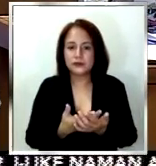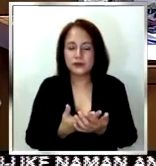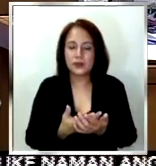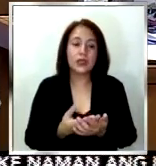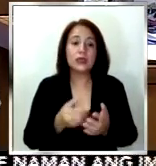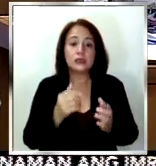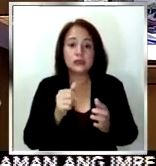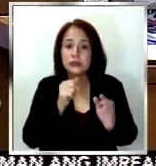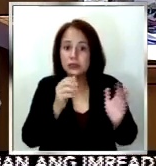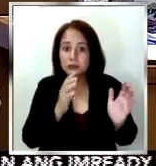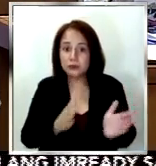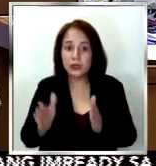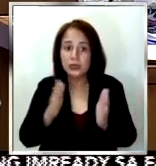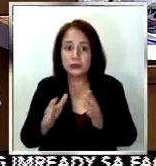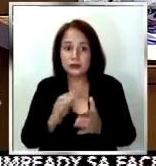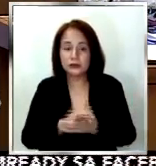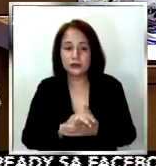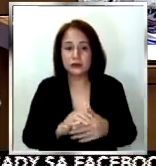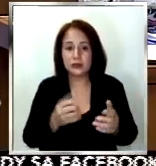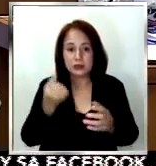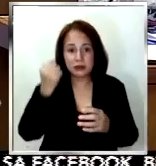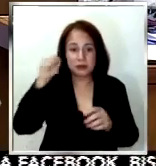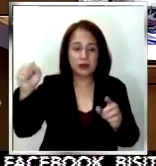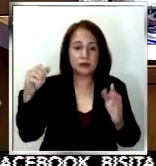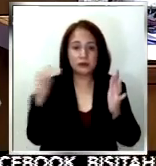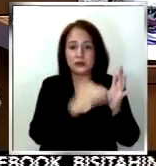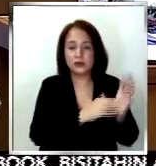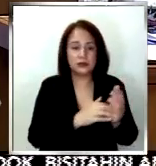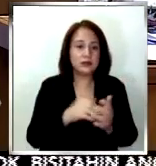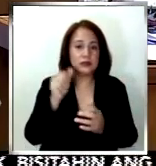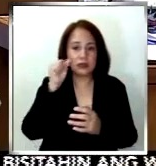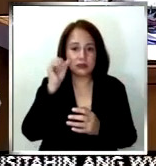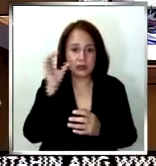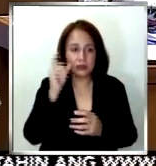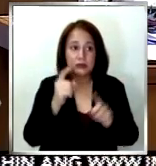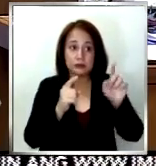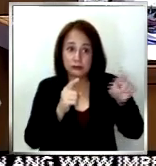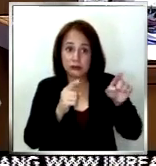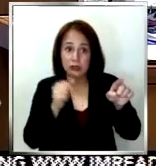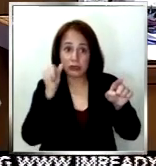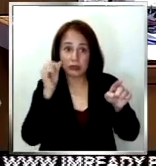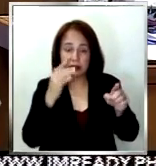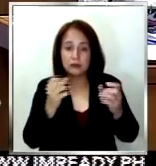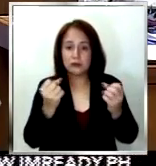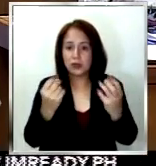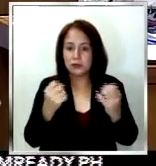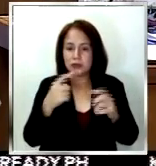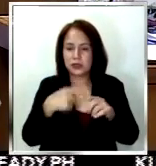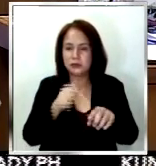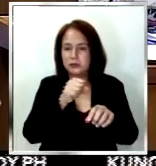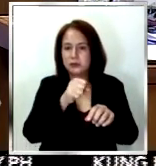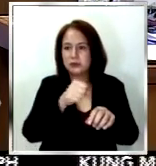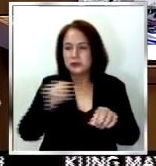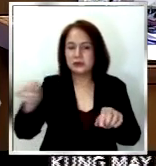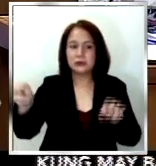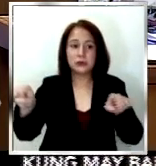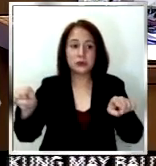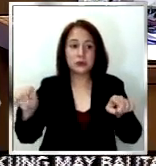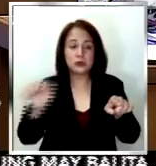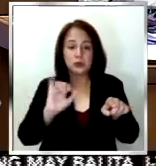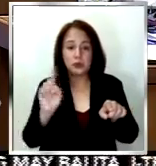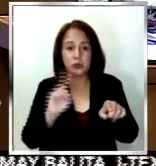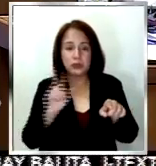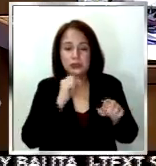Hindi rin daw siya nagplano ng kudita laban kay Cayetano. Si Cayetano pa nga raw ang ilang beses na tumalikod sa kanilang kasunduan sa harap pa man din daw ni